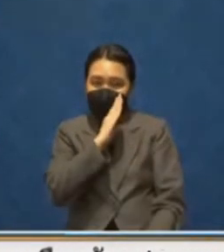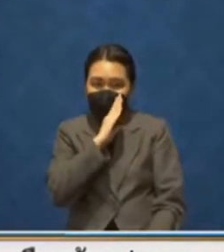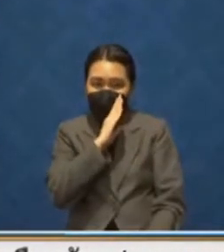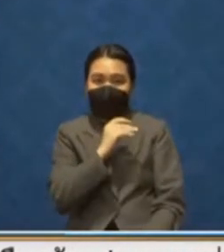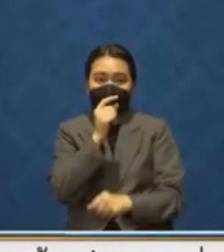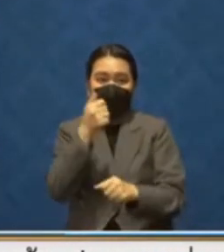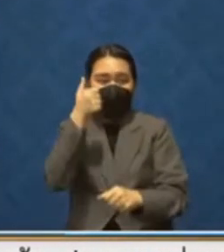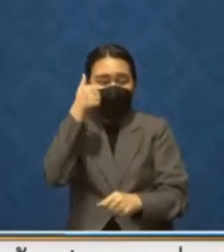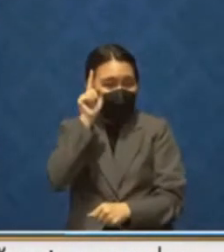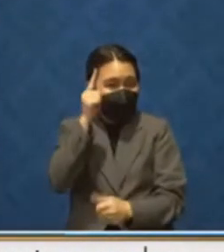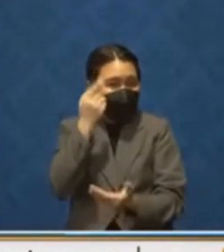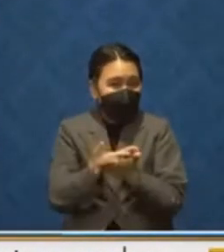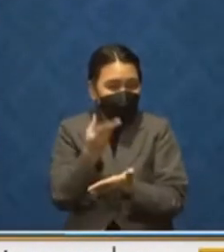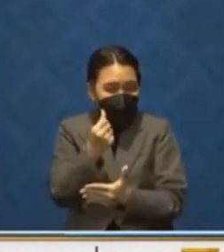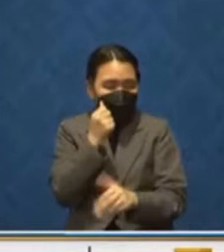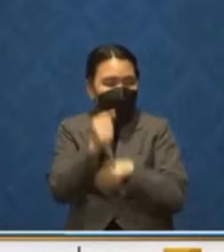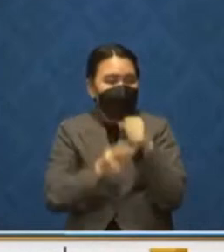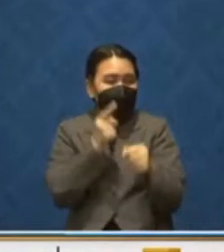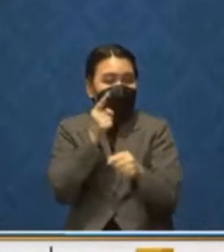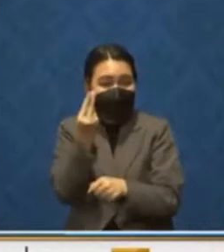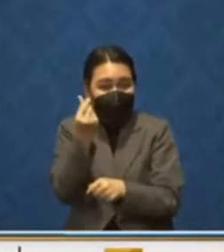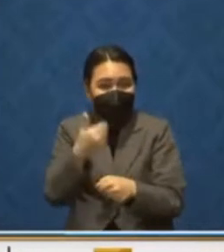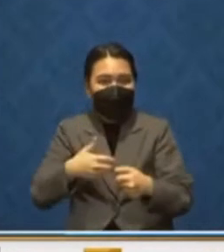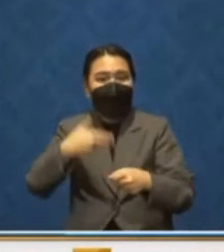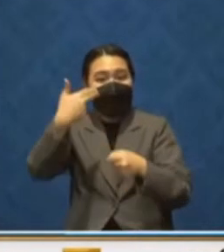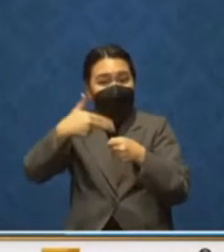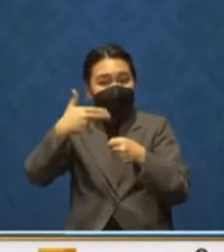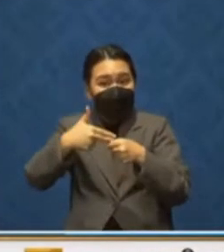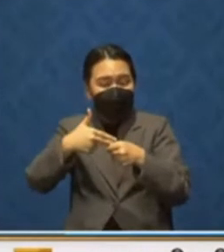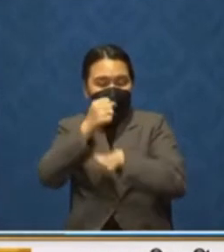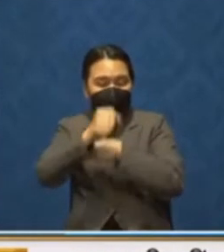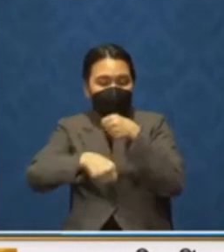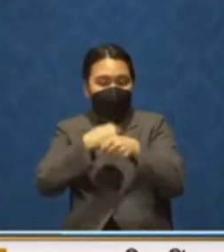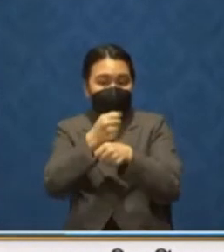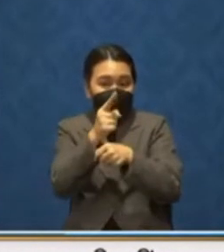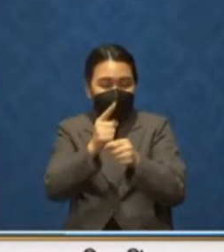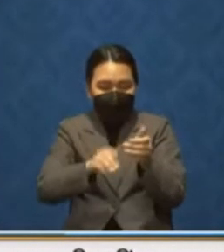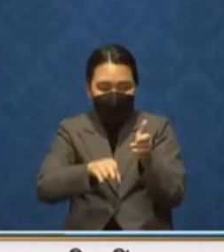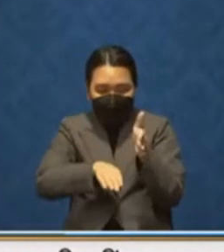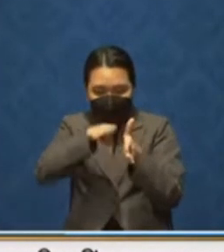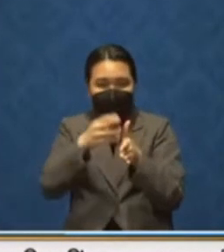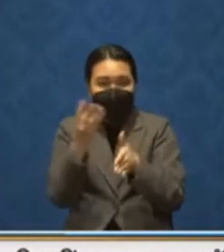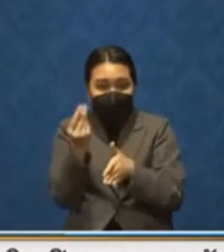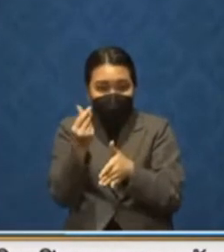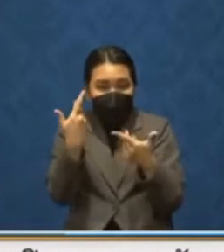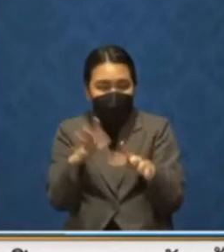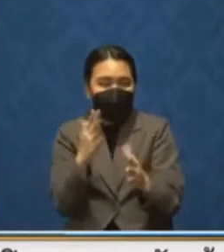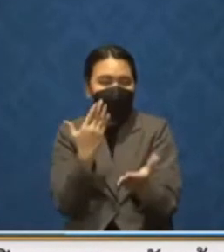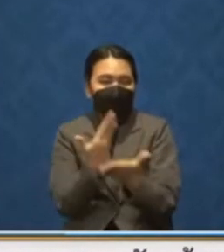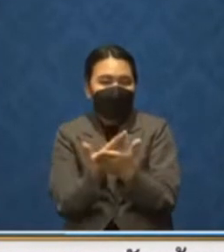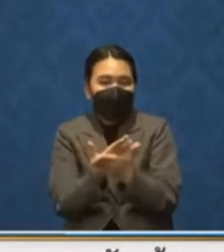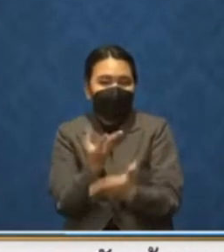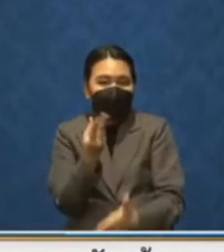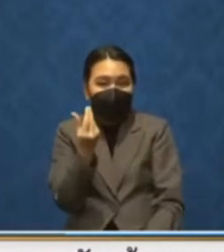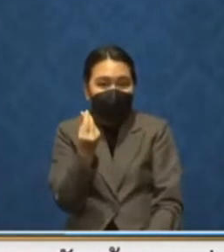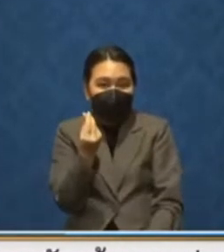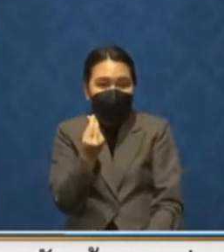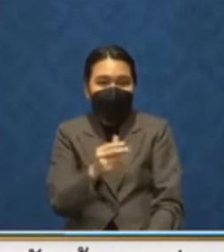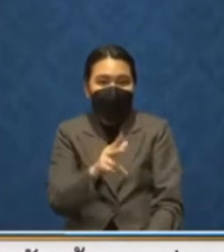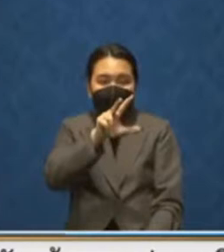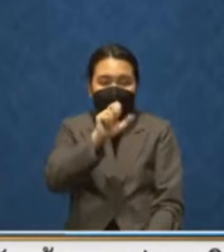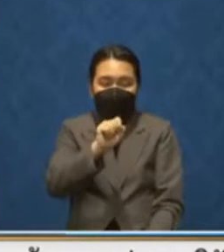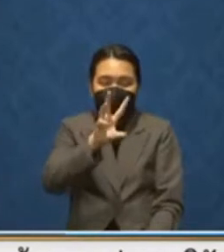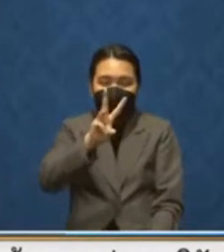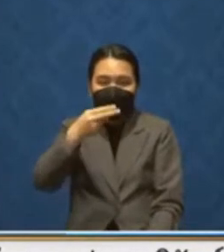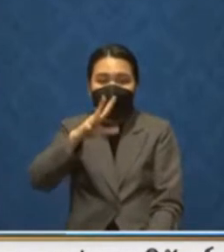ปีเท่าไหร่จำนวนน้ำมันที่ผลิตได้ต่อปีเท่าไหร่จำนวนที่ใช้เท่าไหร่และคิดเป็นเงิน 3หมื่นไอ้สามแสนหก